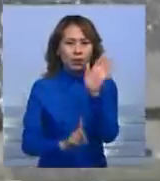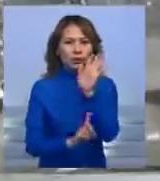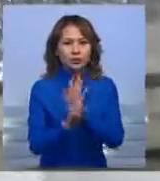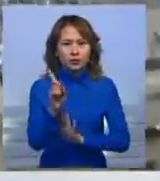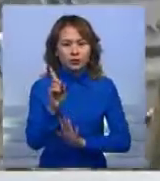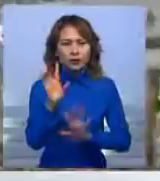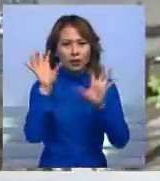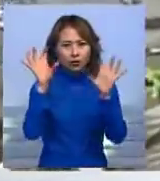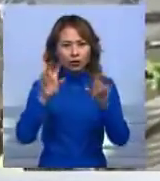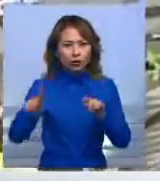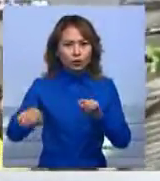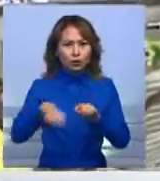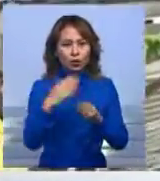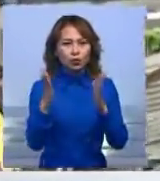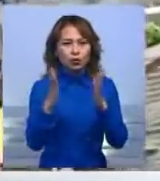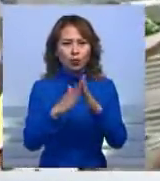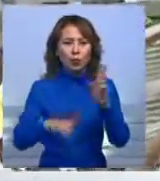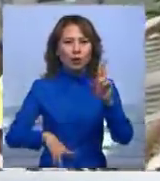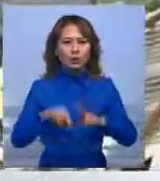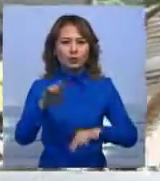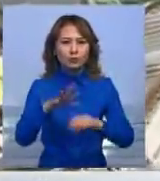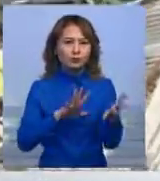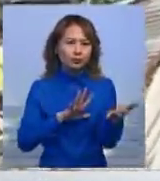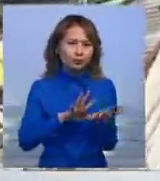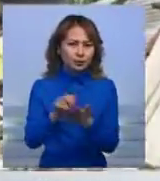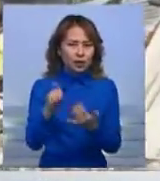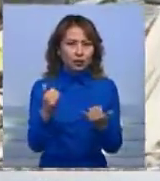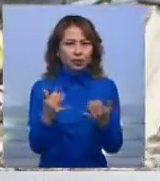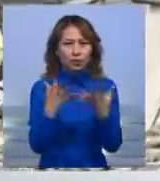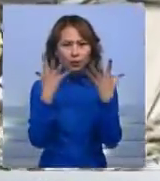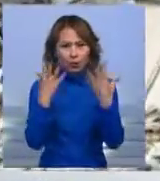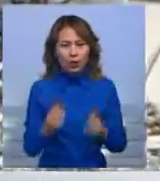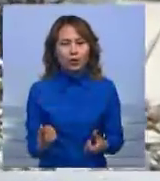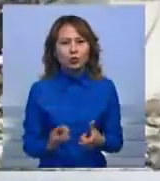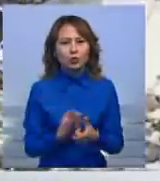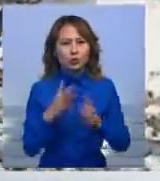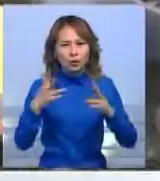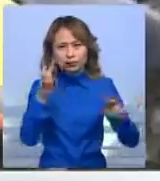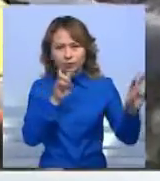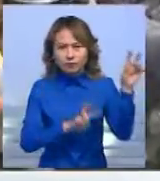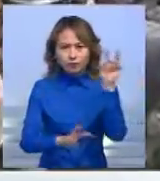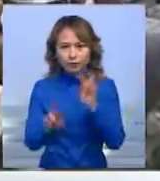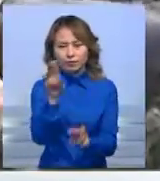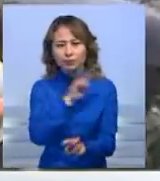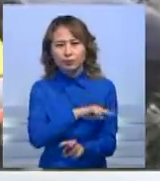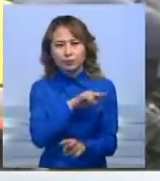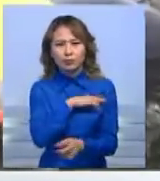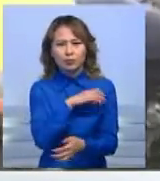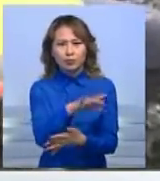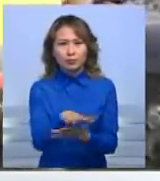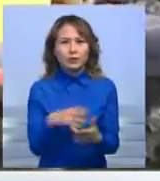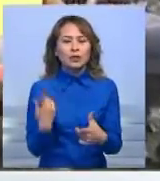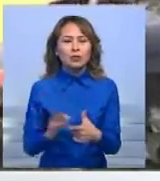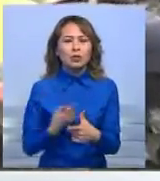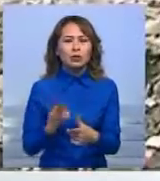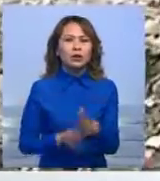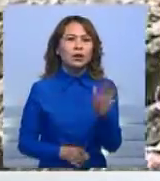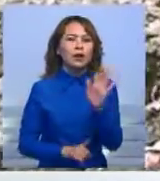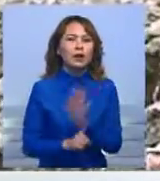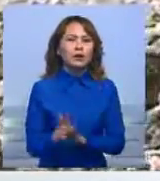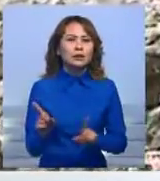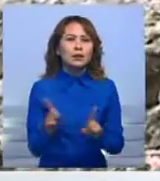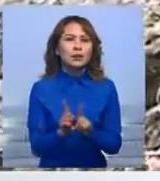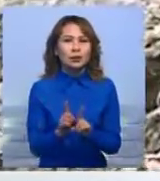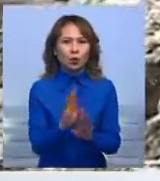жылжып, заңсыз тұрғызылған бірнеше үйді басып қалған. Қазір апат ауданында іздестіру құтқару жұмыстары жүріп жатыр. Сондықтан ресми